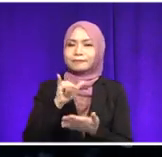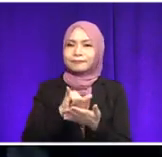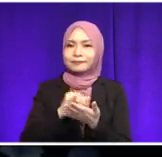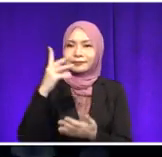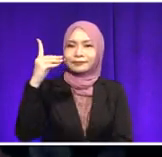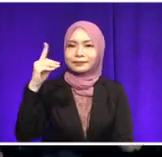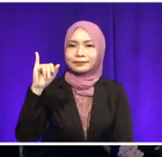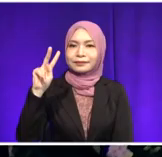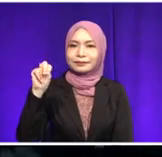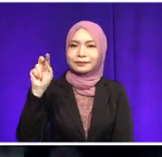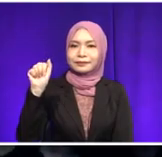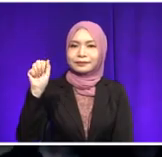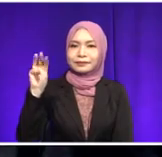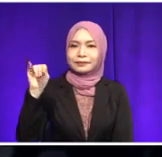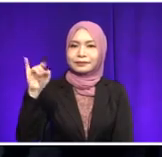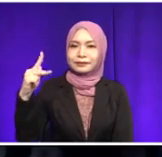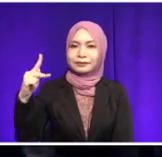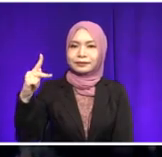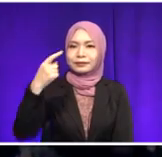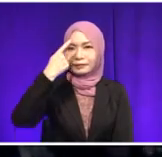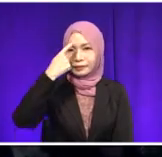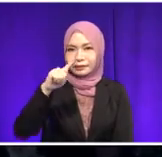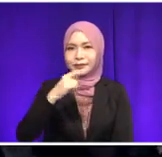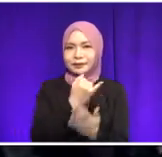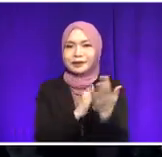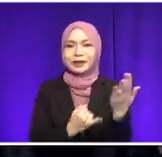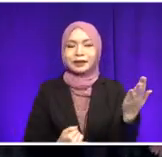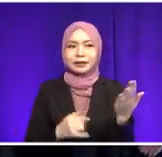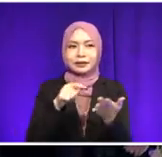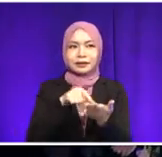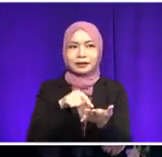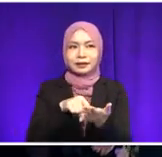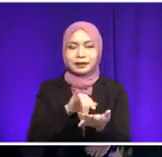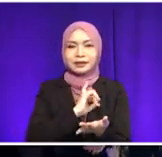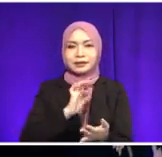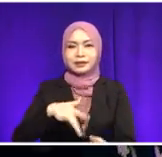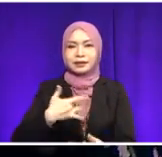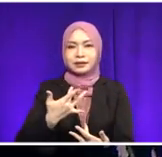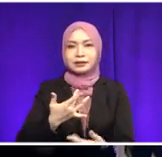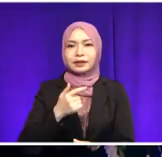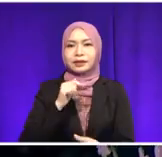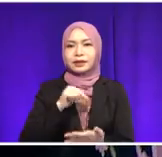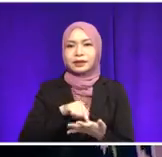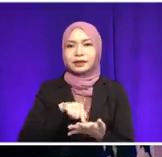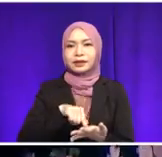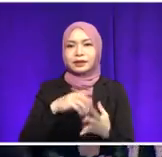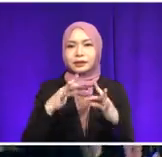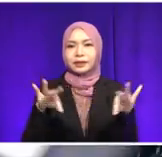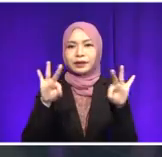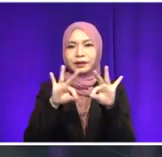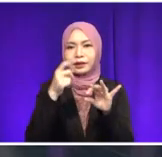contingan saja tapi dia penting sebab dia dapat orang memberi sedikit gambaran tentang